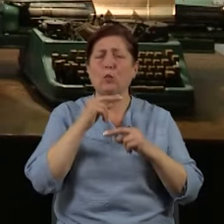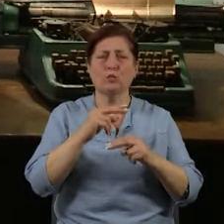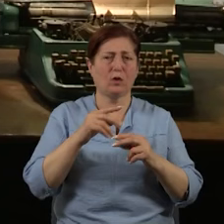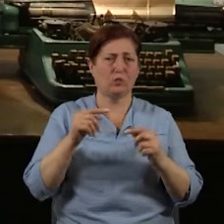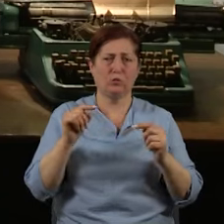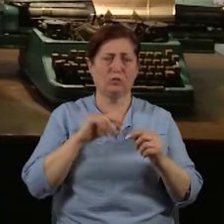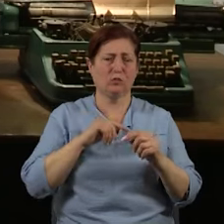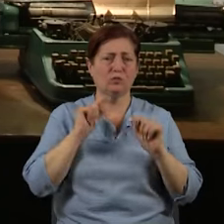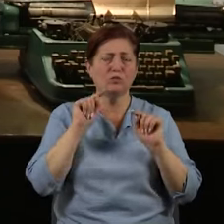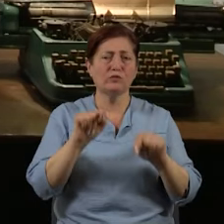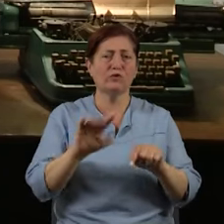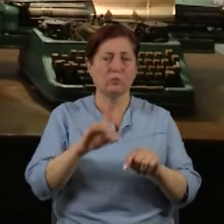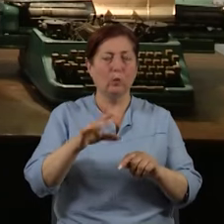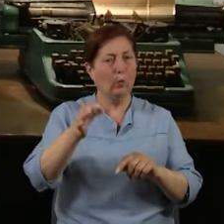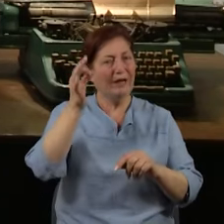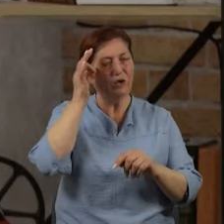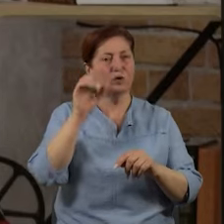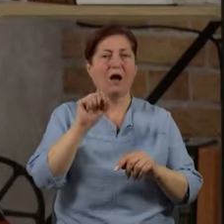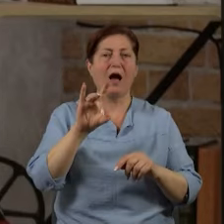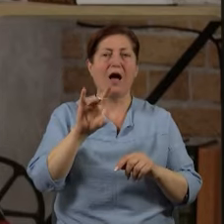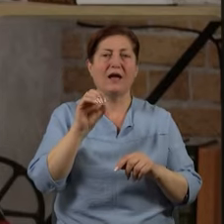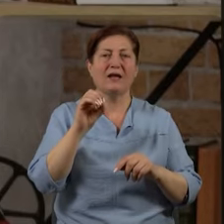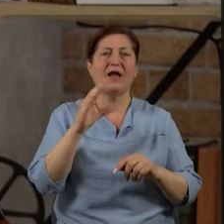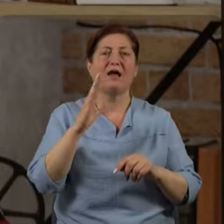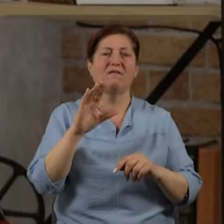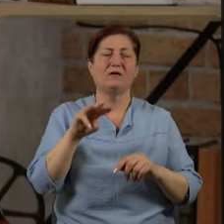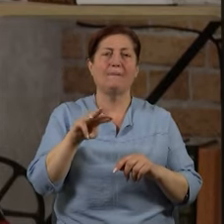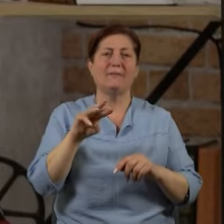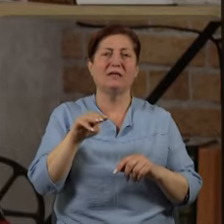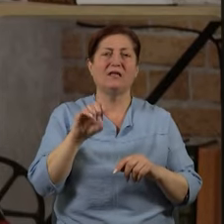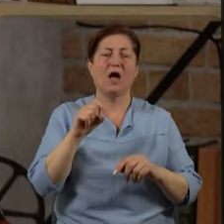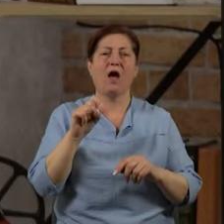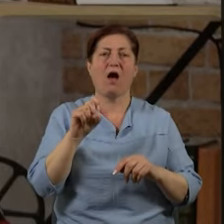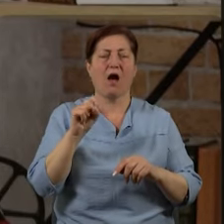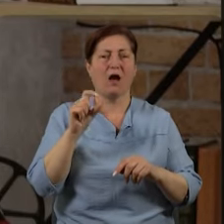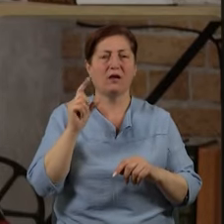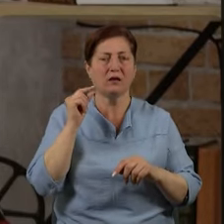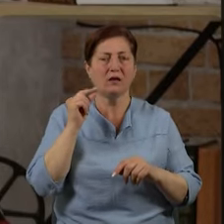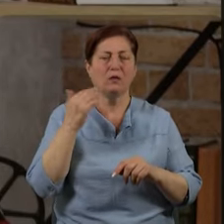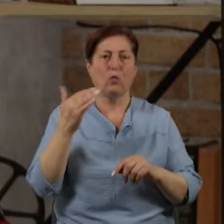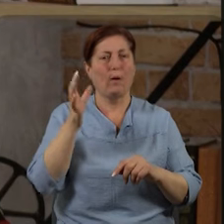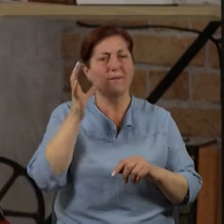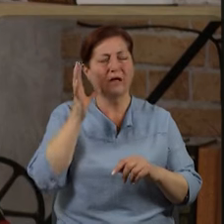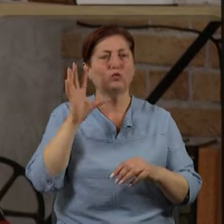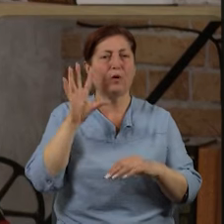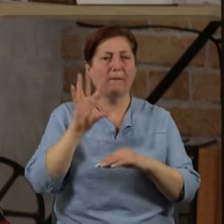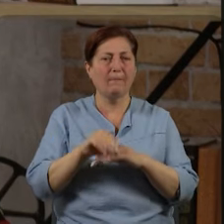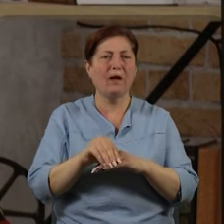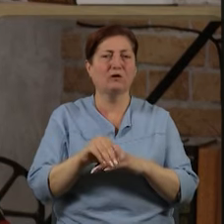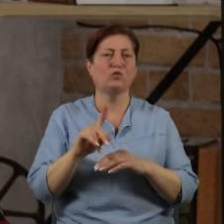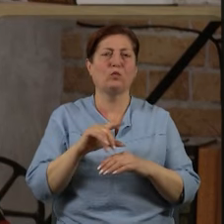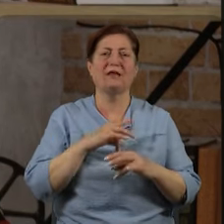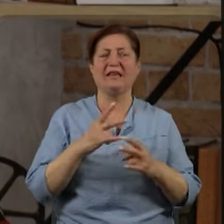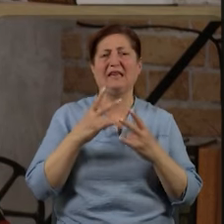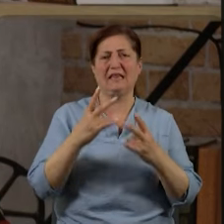օրինակ կհիշես արևմտահայ բանաստեղծության մեջ հենց մորը նվիրված հատուկ բանաստեղծություն,